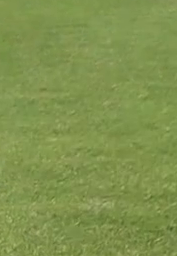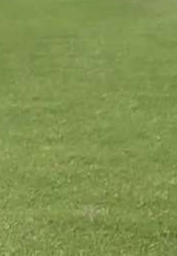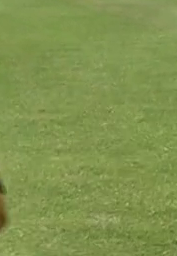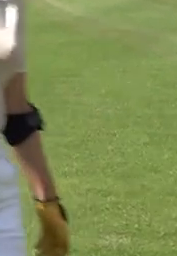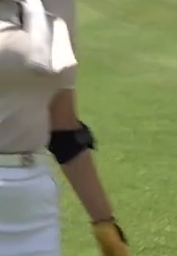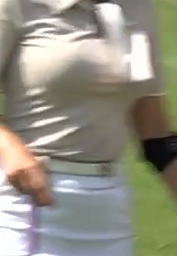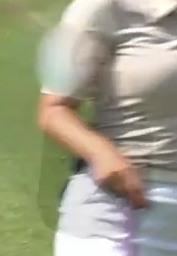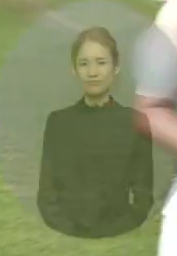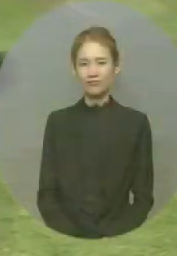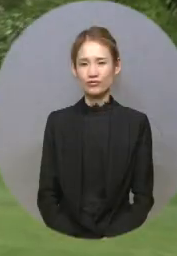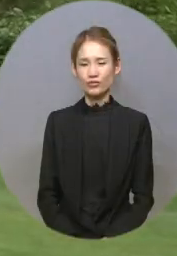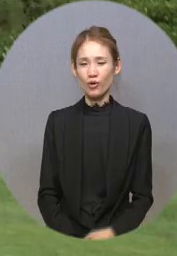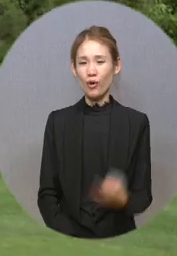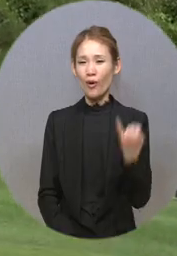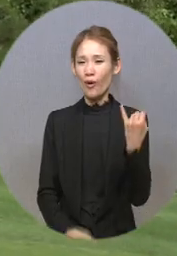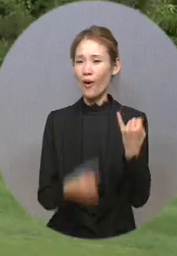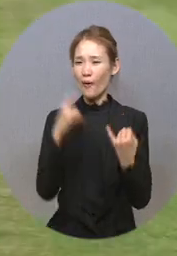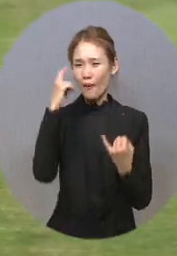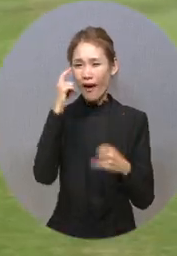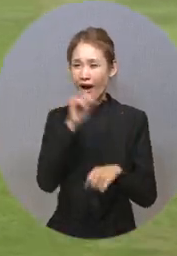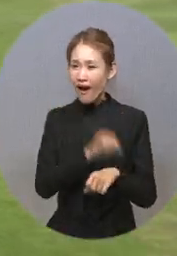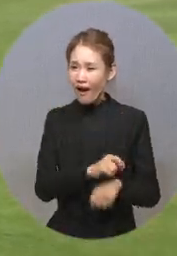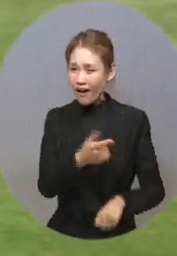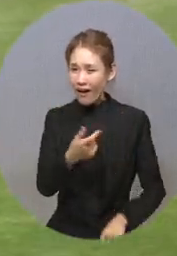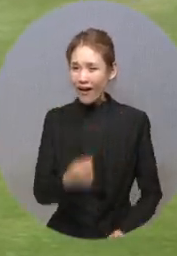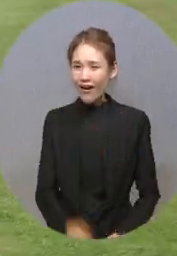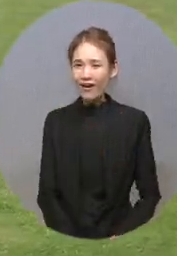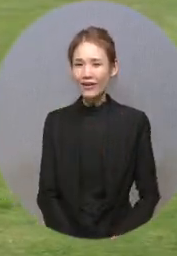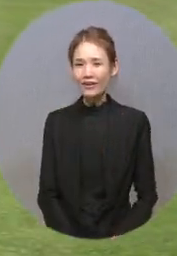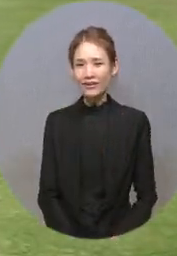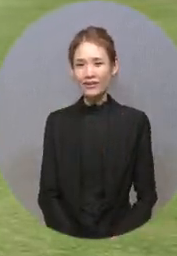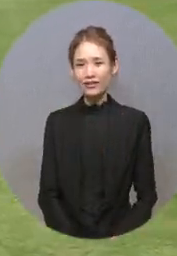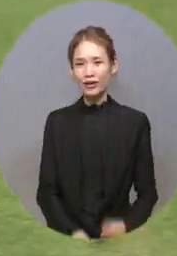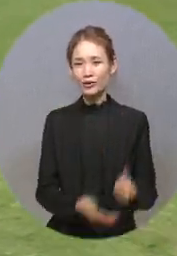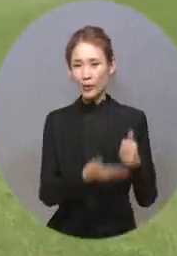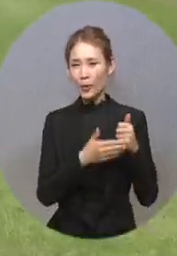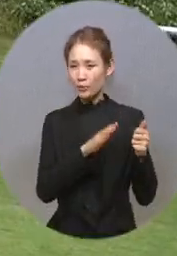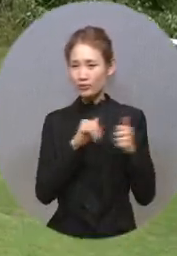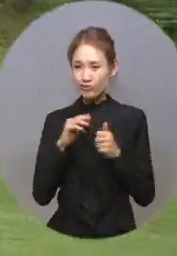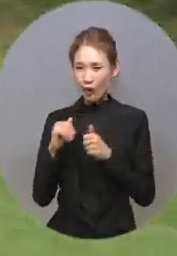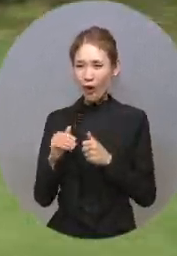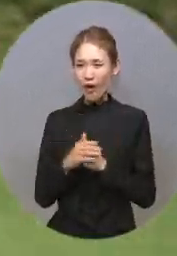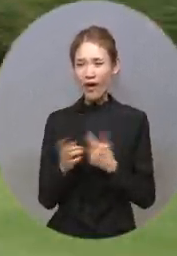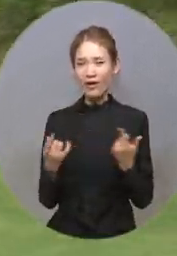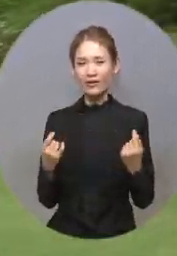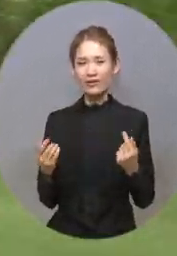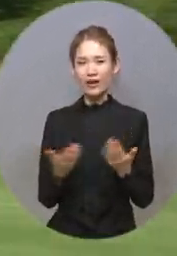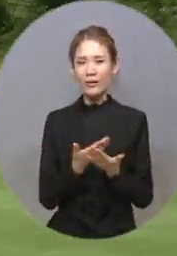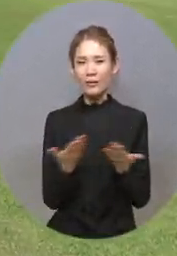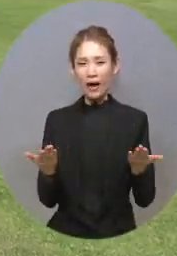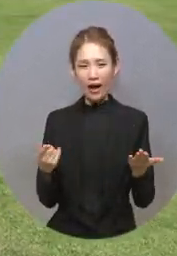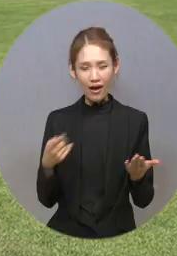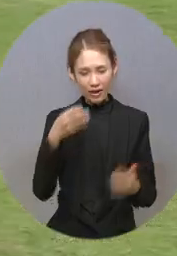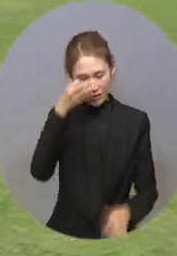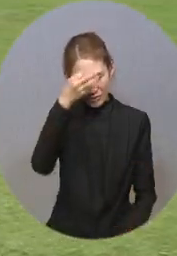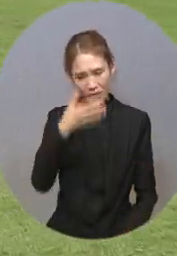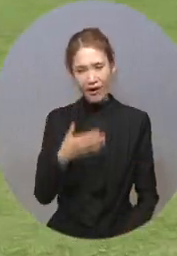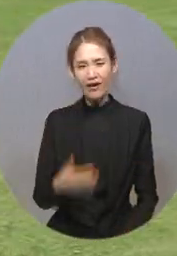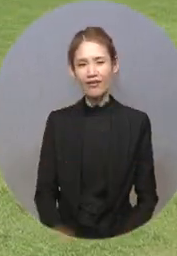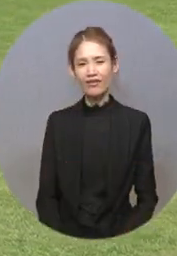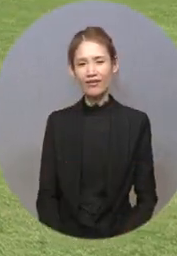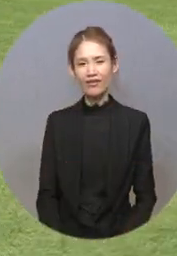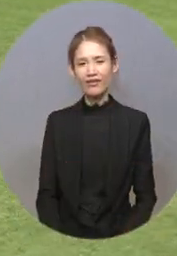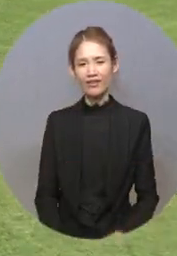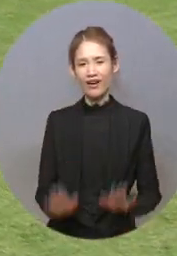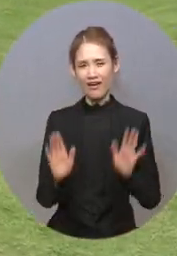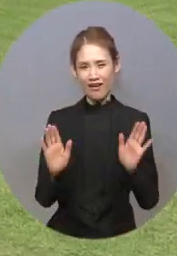야, 은하 너 왜 이렇게 잘 쳐? 아니. 야, 아, 오늘. 야, 아니, 손님 불러다놓고 이럴 일이냐? 미안해. 아니 그게